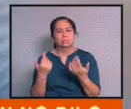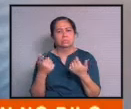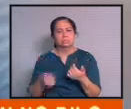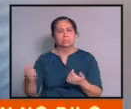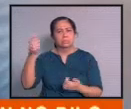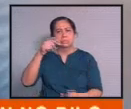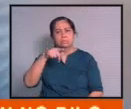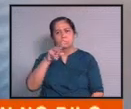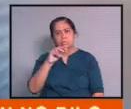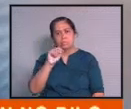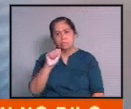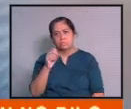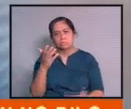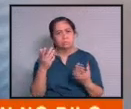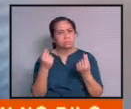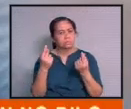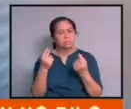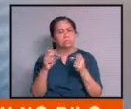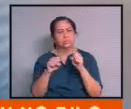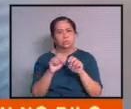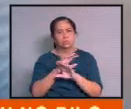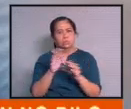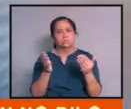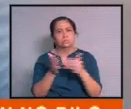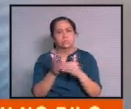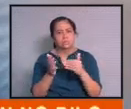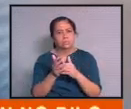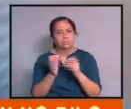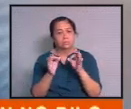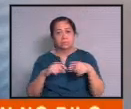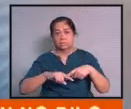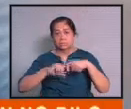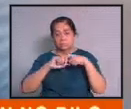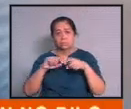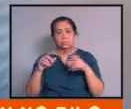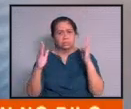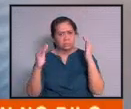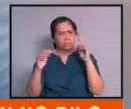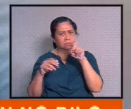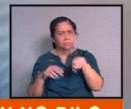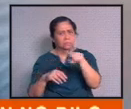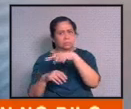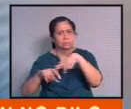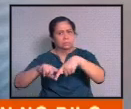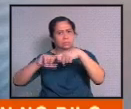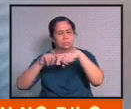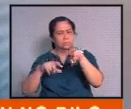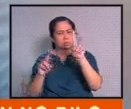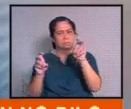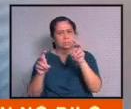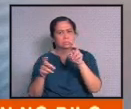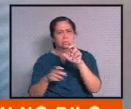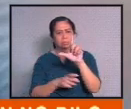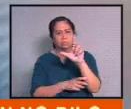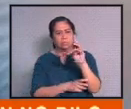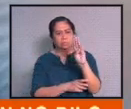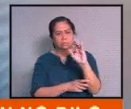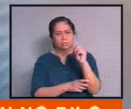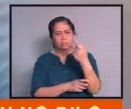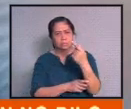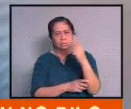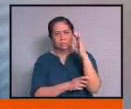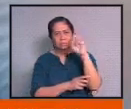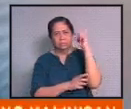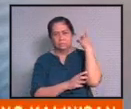pamunuan ng PMA para hindi na maulit yun? Eh kung sinuspend po sana nila yung si Cadet Lumbag,